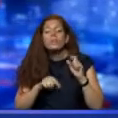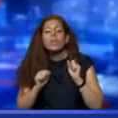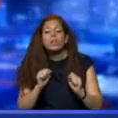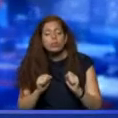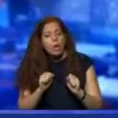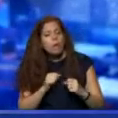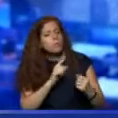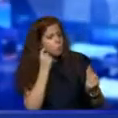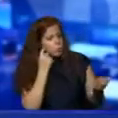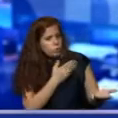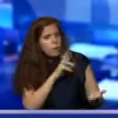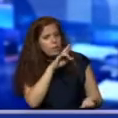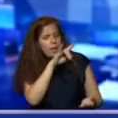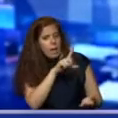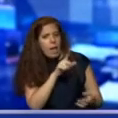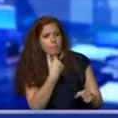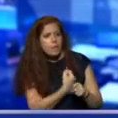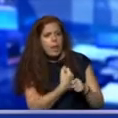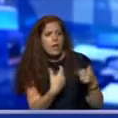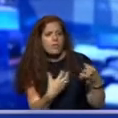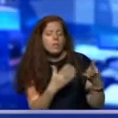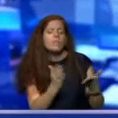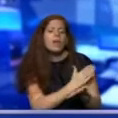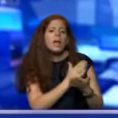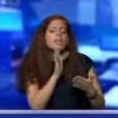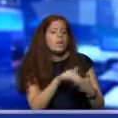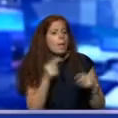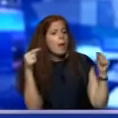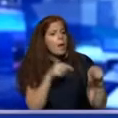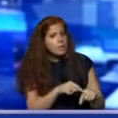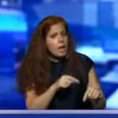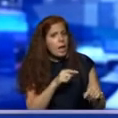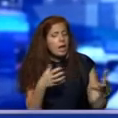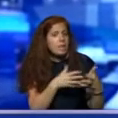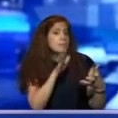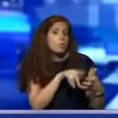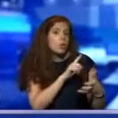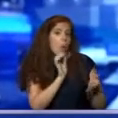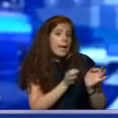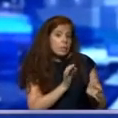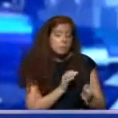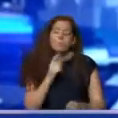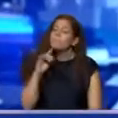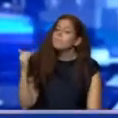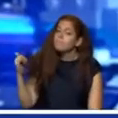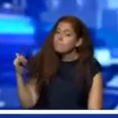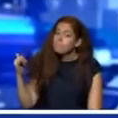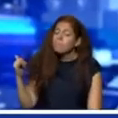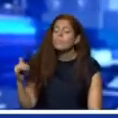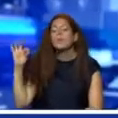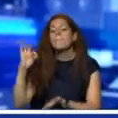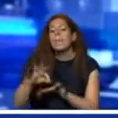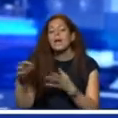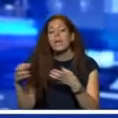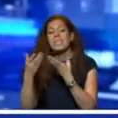הדברים רואים, אז בואי נשמע את רחל, את פעילה חברתית, והחלטת גם להגיע לכנס, למרות שאת לא עורכת דין. נכון. מרגע